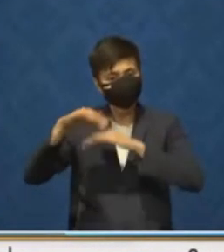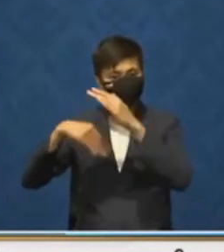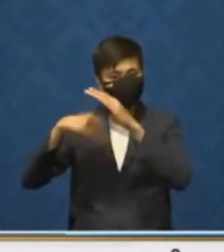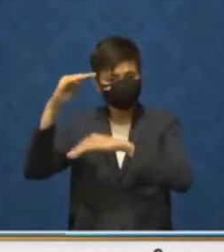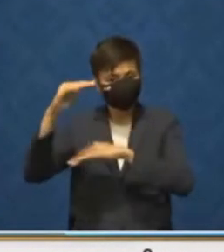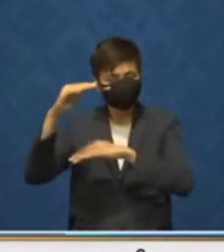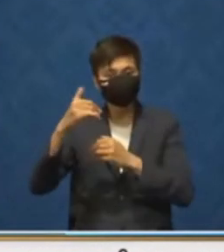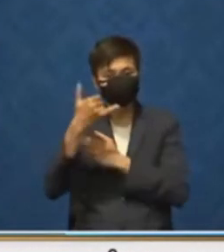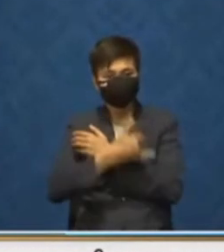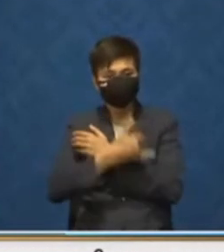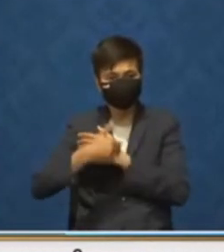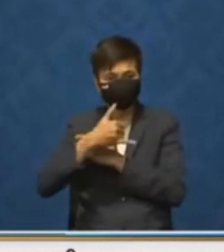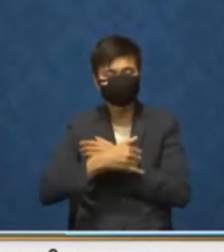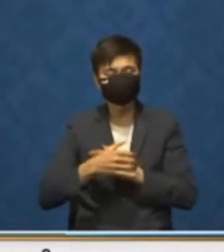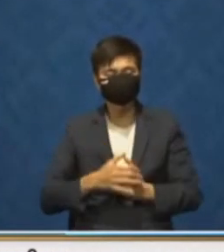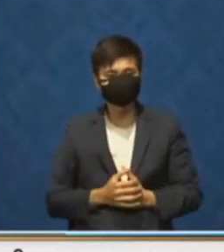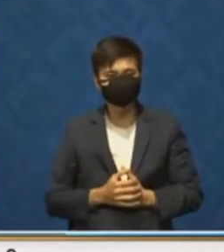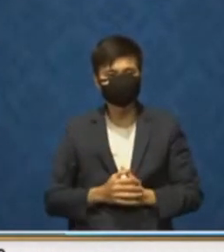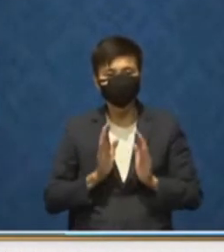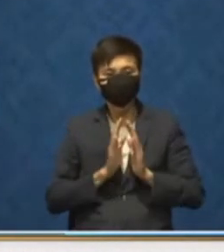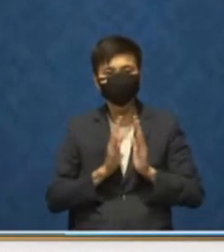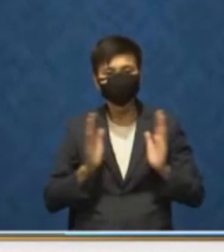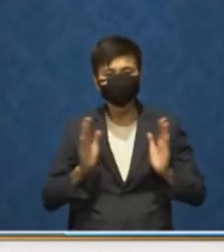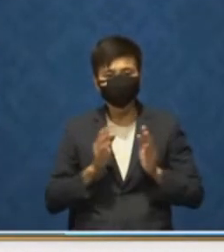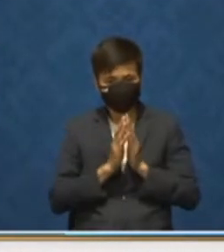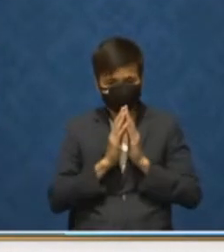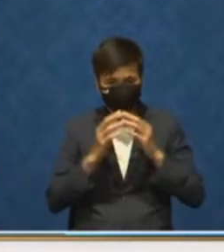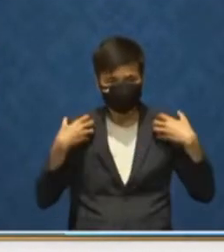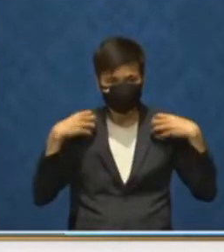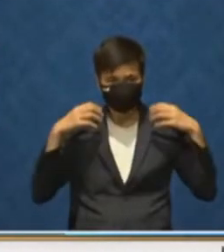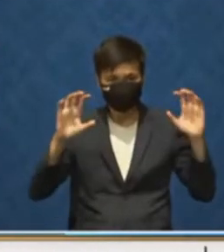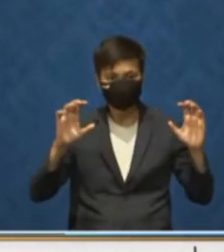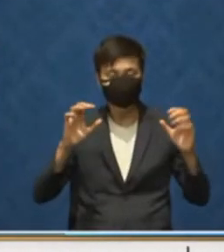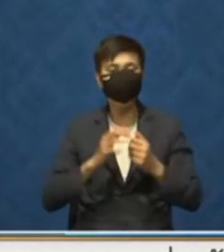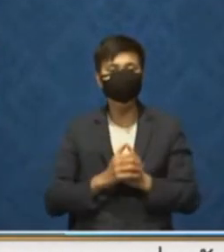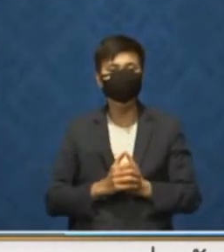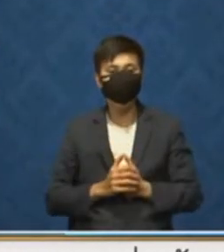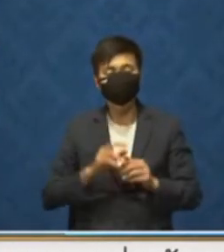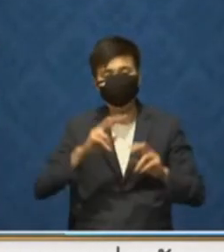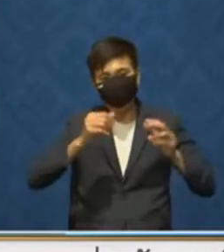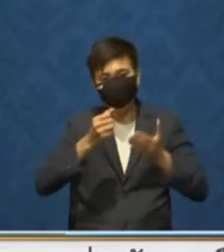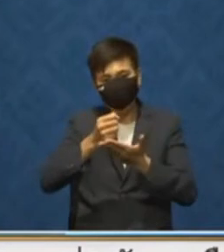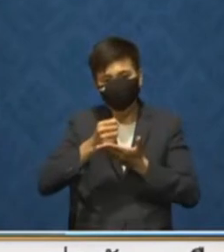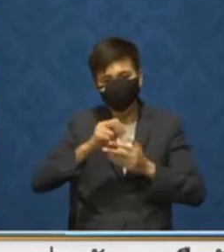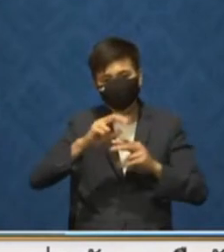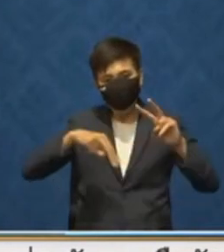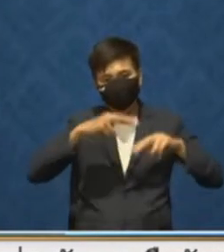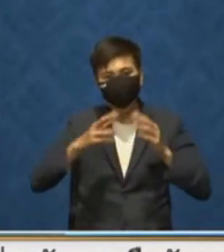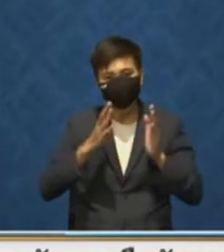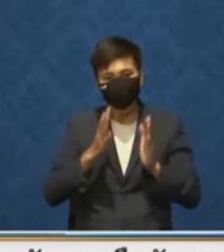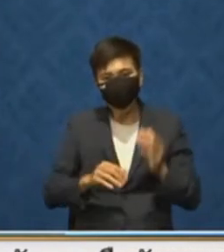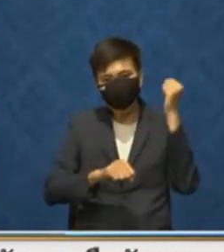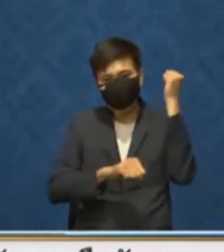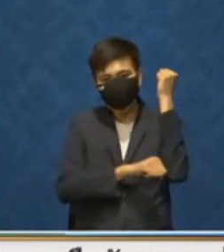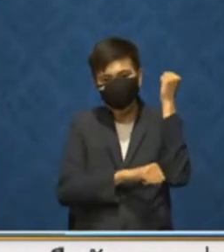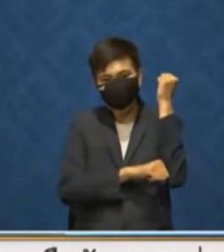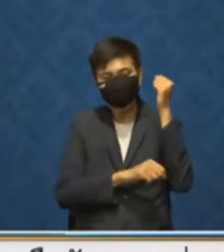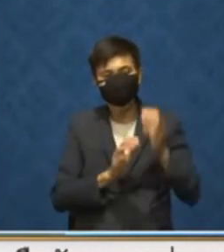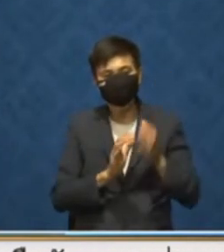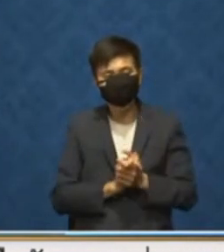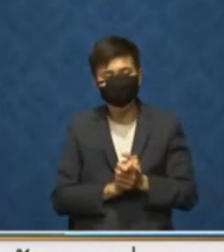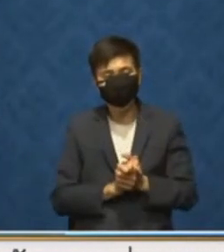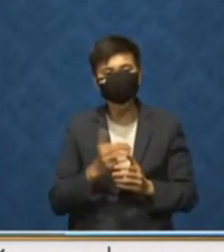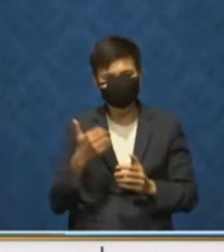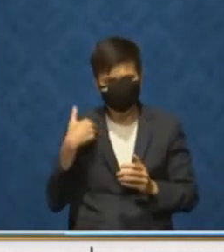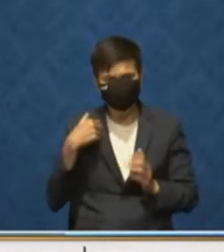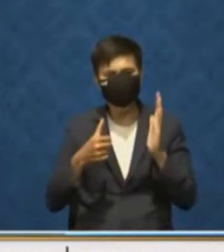ขอบคุณรัฐบาลมากครับที่มาดูแลคนยากคนจนที่ตกทุกข์ได้ยากและที่เป็นรีบ